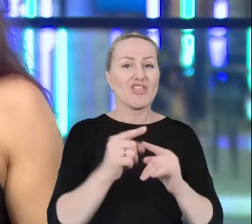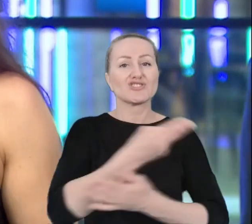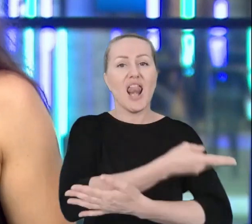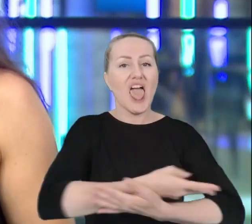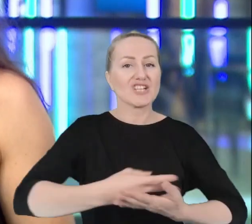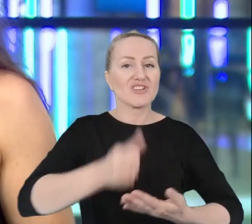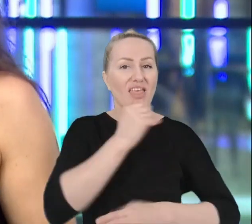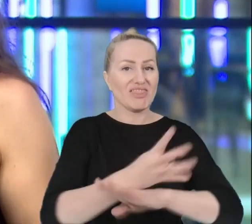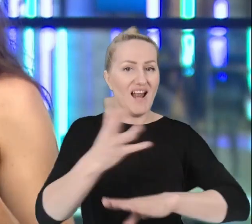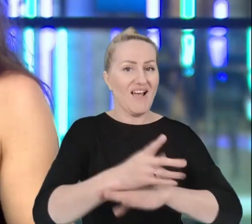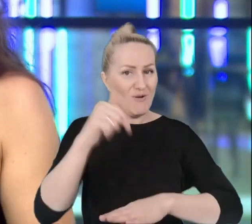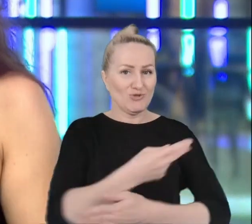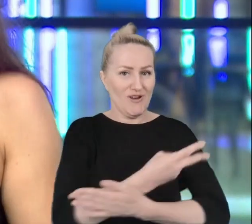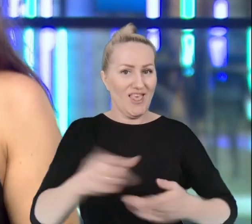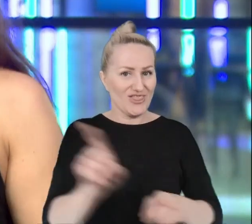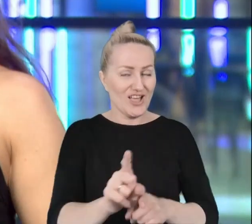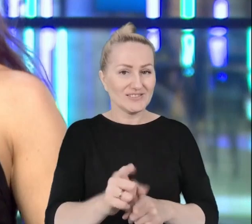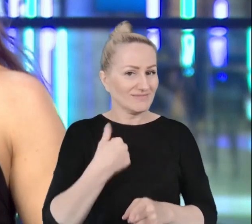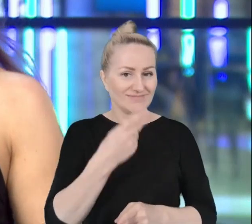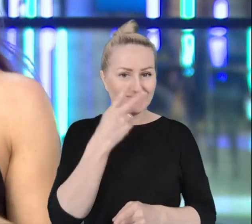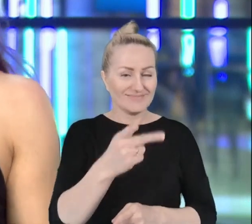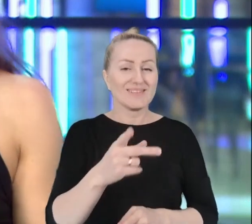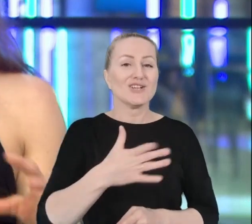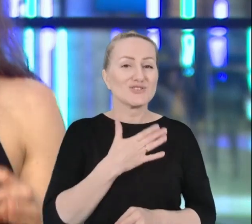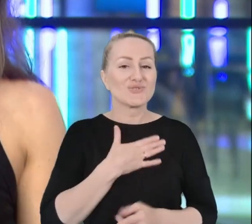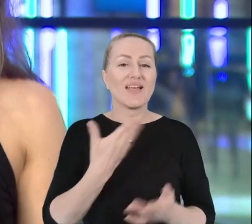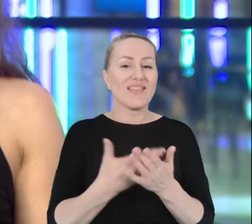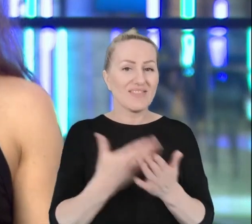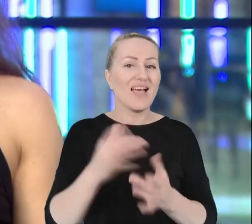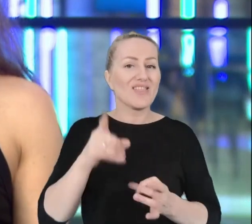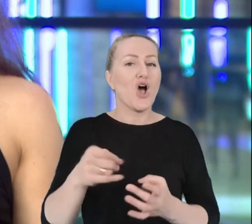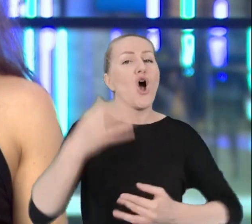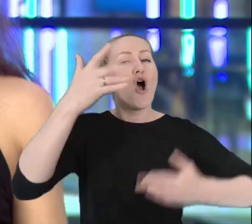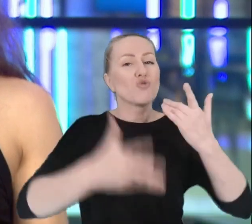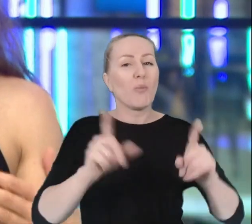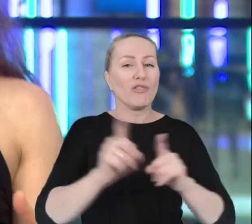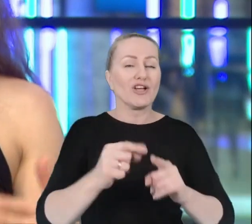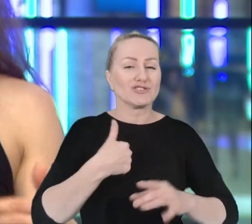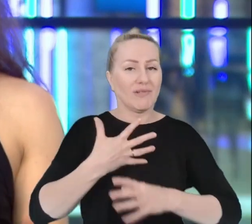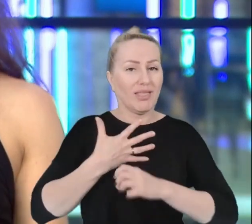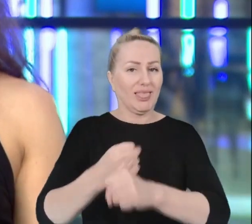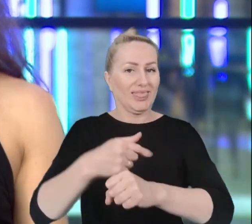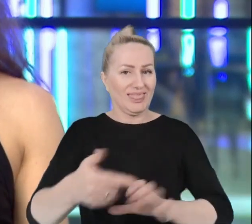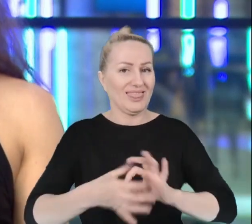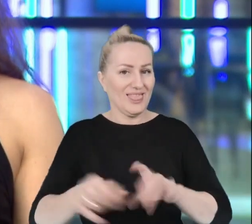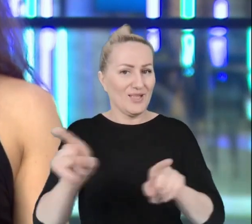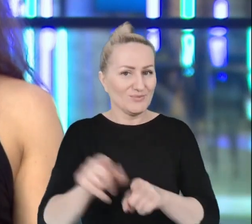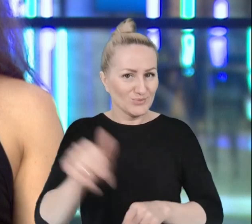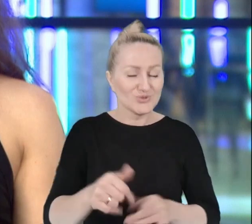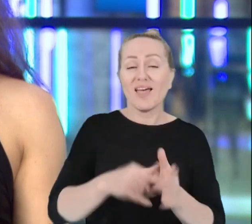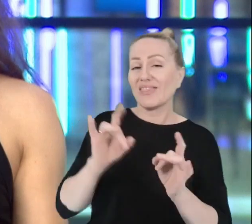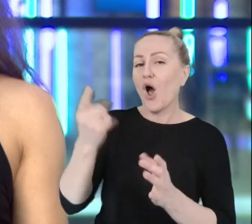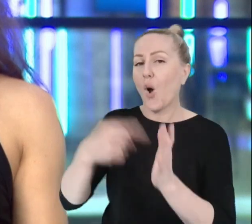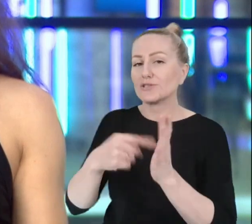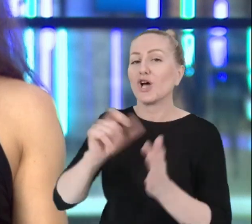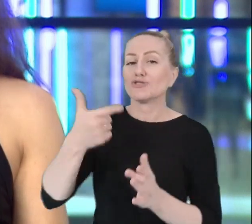takie wspaniałe, tak, to jest dla mnie komputer. I uziemieniem. Tak jest. No i ostatnia rzecz, na którą ja też, no właśnie ja myślę, że ja się